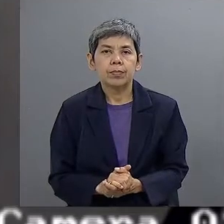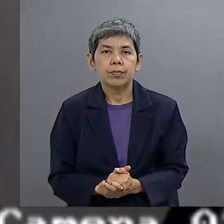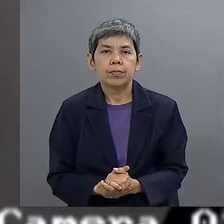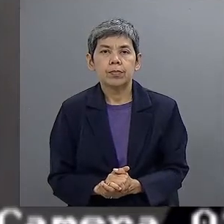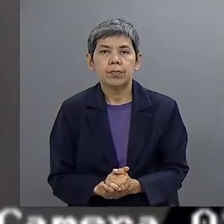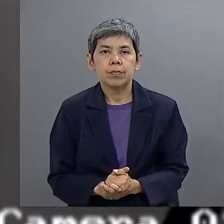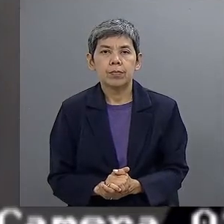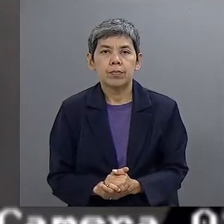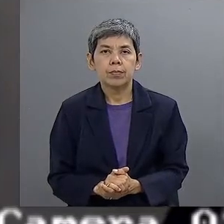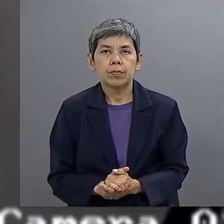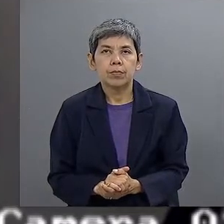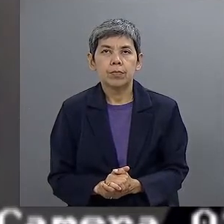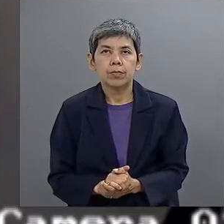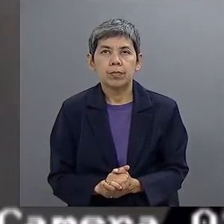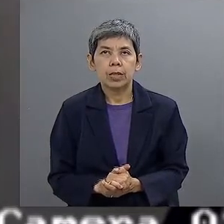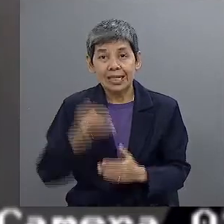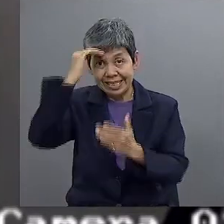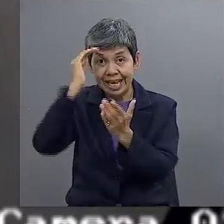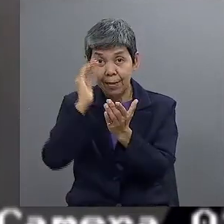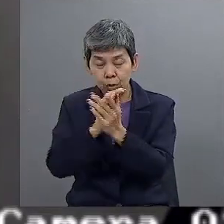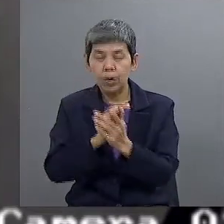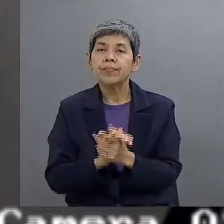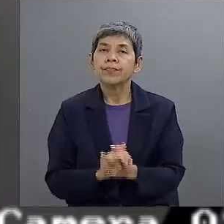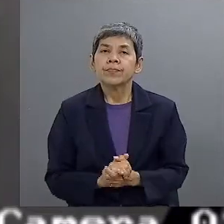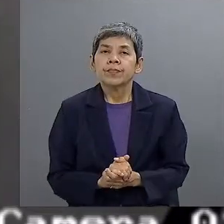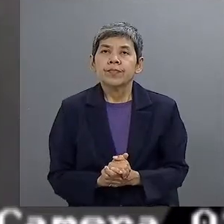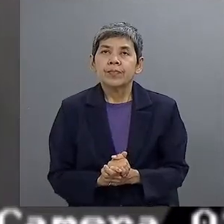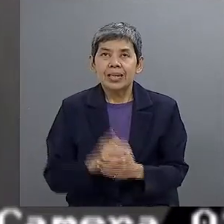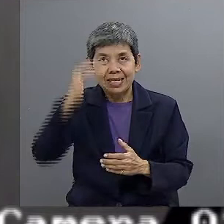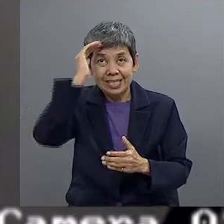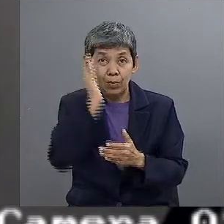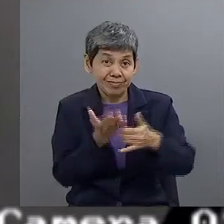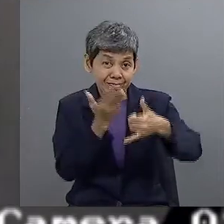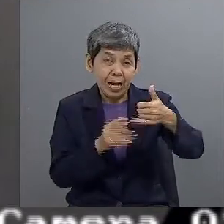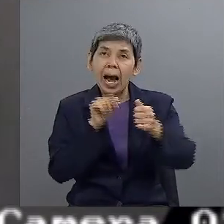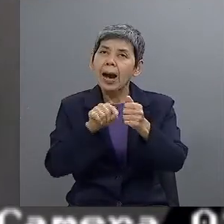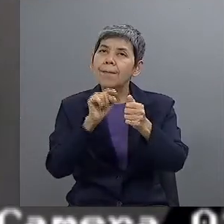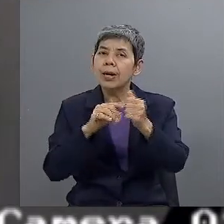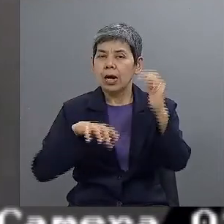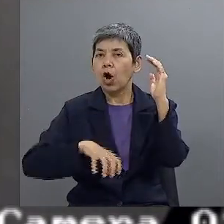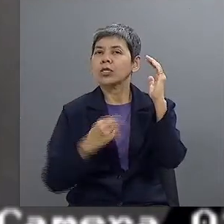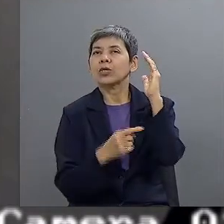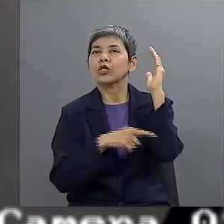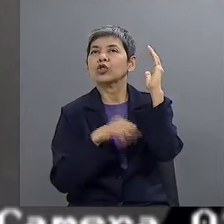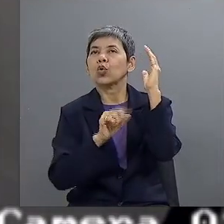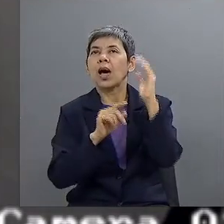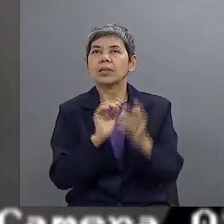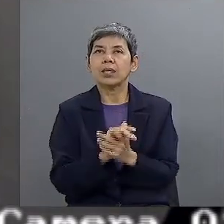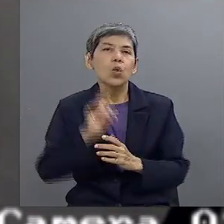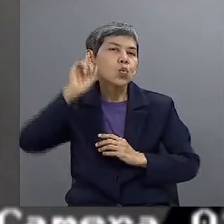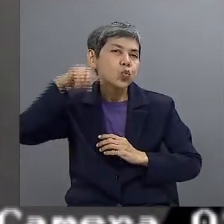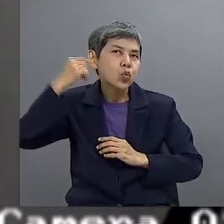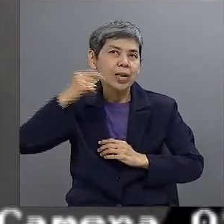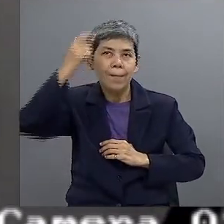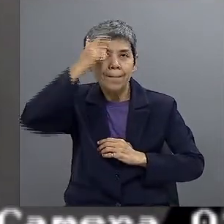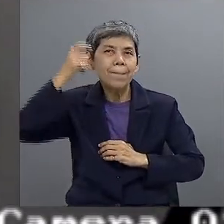หลังเกิดเหตุเจ้าหน้าที่ตำรวจ10เวรสภ.บ่อผุดอำเภอเกาะสมุยจังหวัดสุราษฎร์ธานีก่อเหตุล่วงละเมิดทางเพศหญิงสาวชาวเมียนม